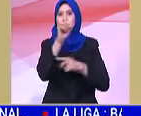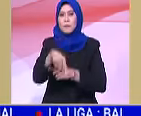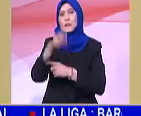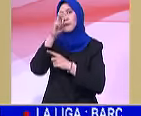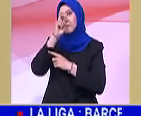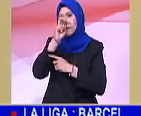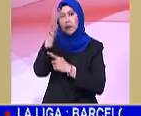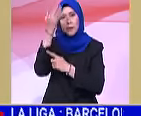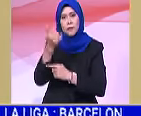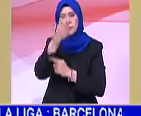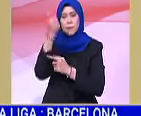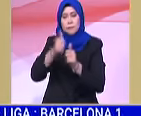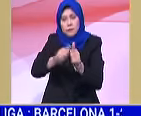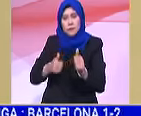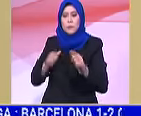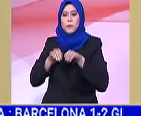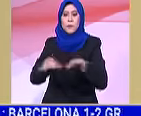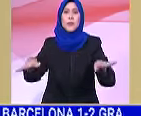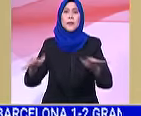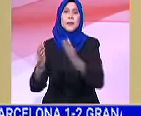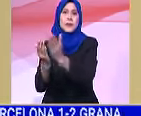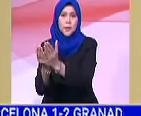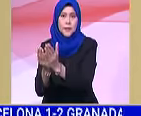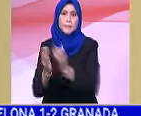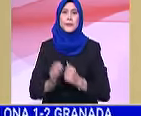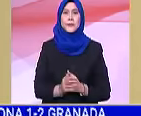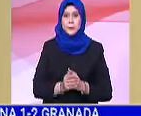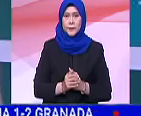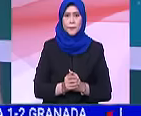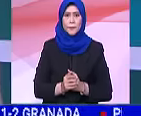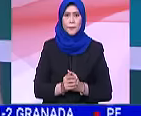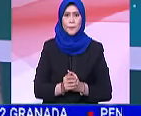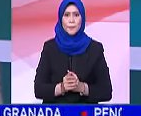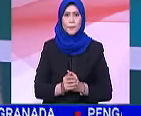ketat bagi mencegah penularan yang lebih besar di sekolah.